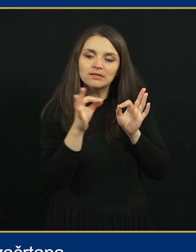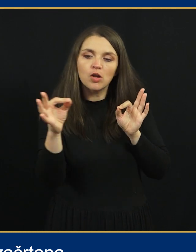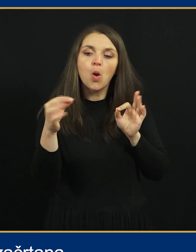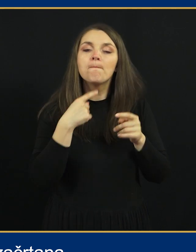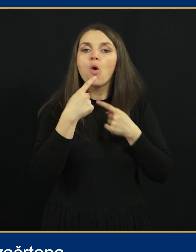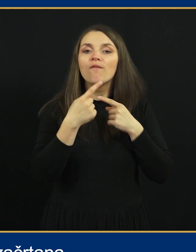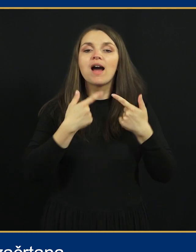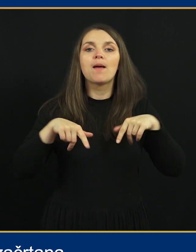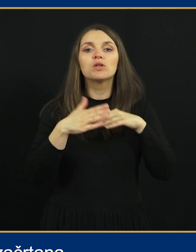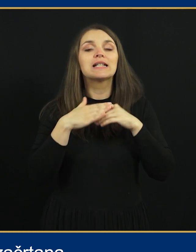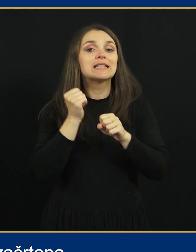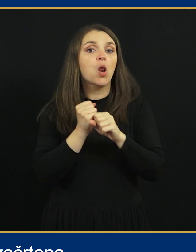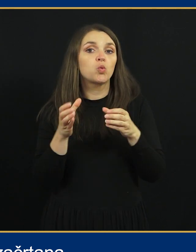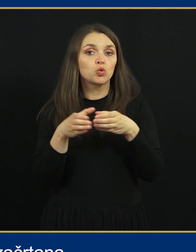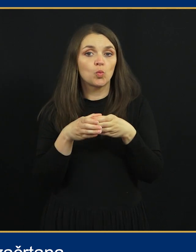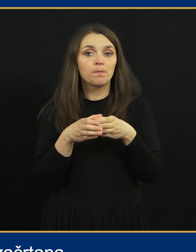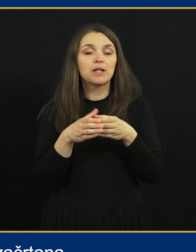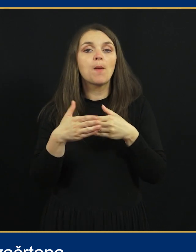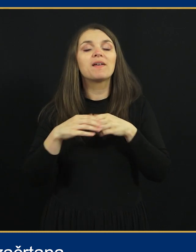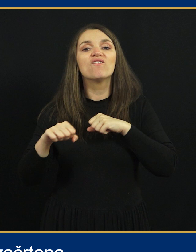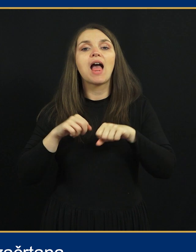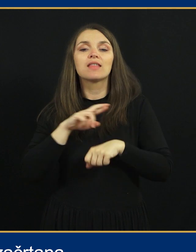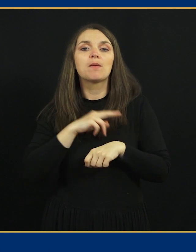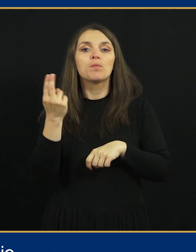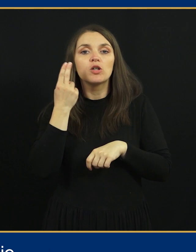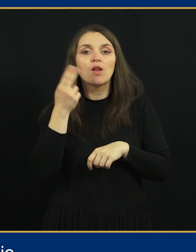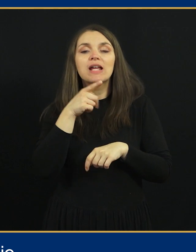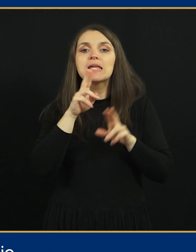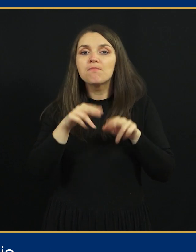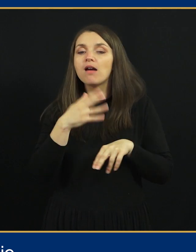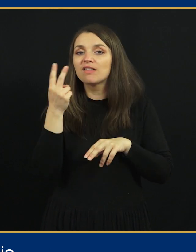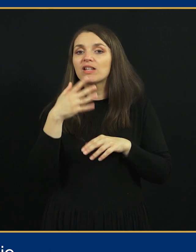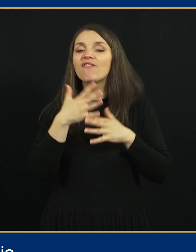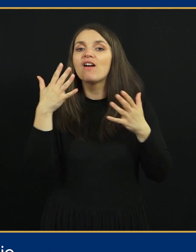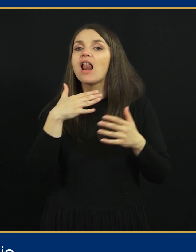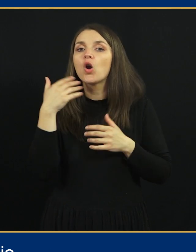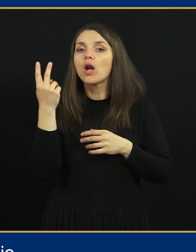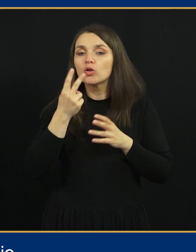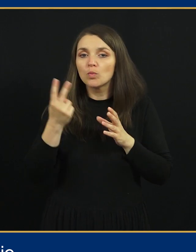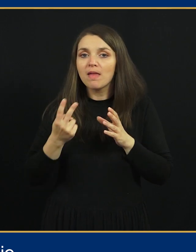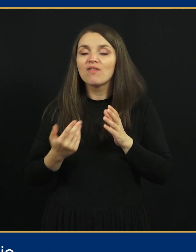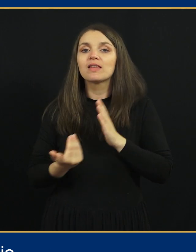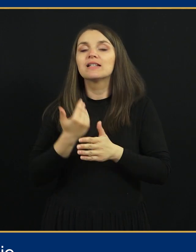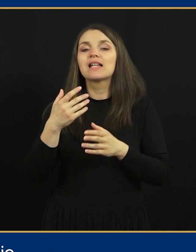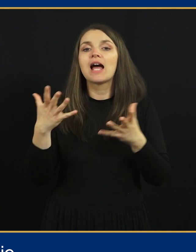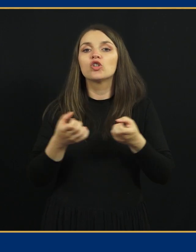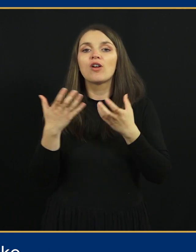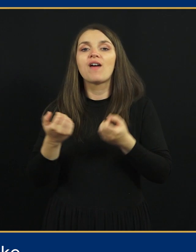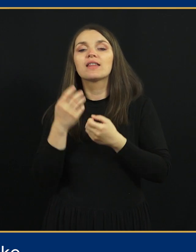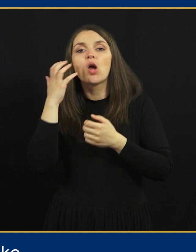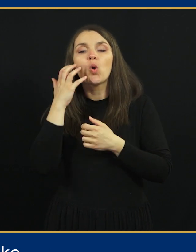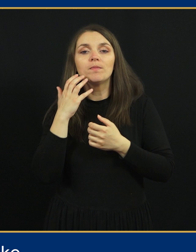začrtana. Pogovarjamo se z delovno skupino pri vladi Republike Slovenije, ki ima seveda veliko razumevanje